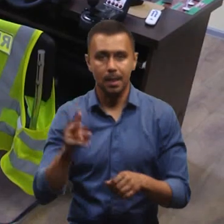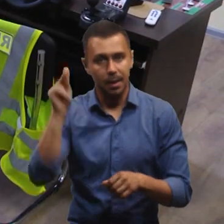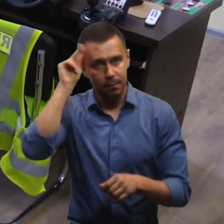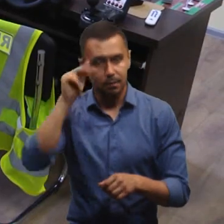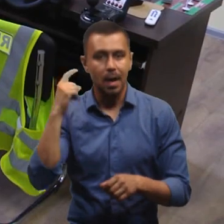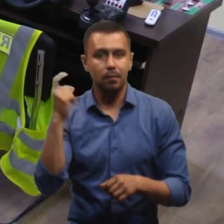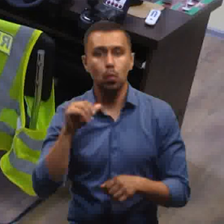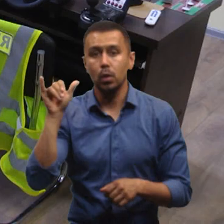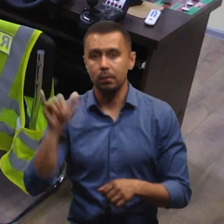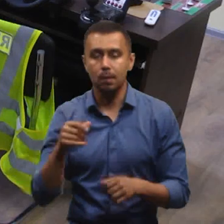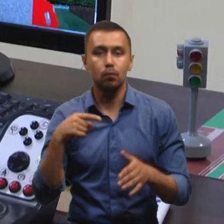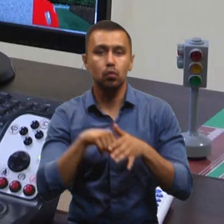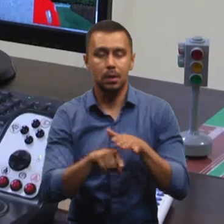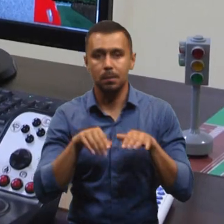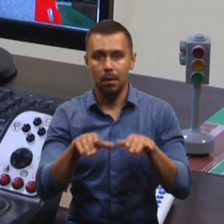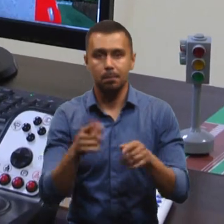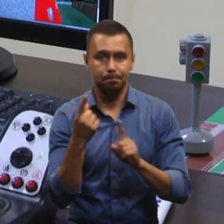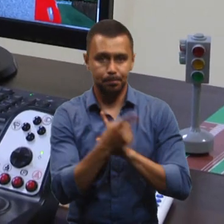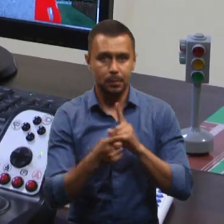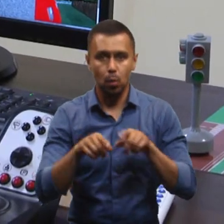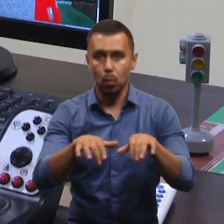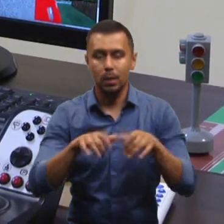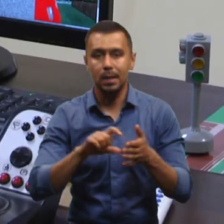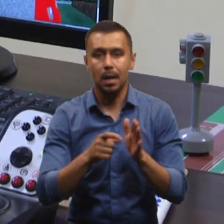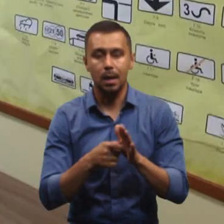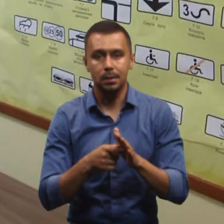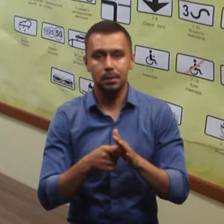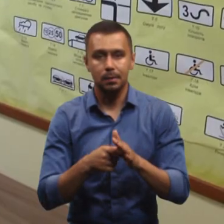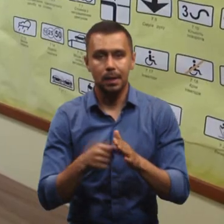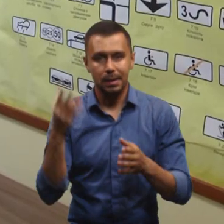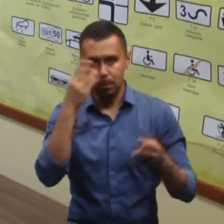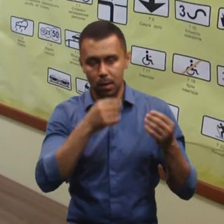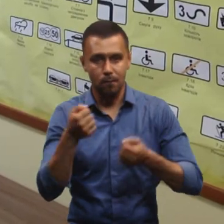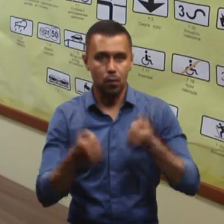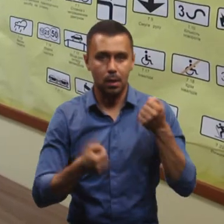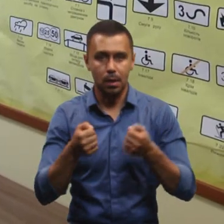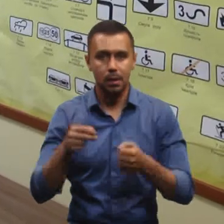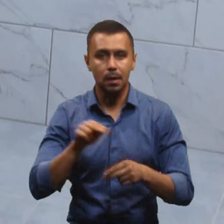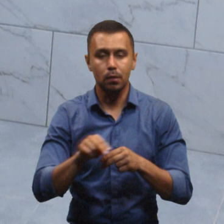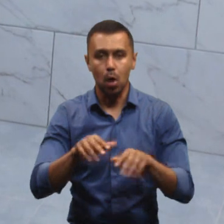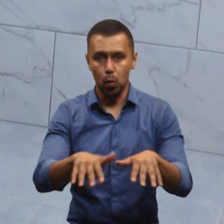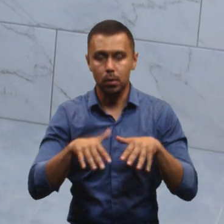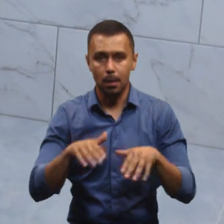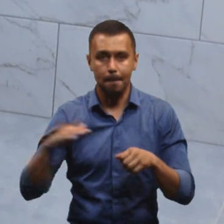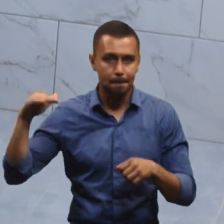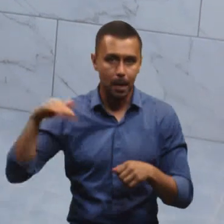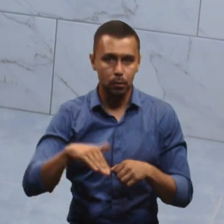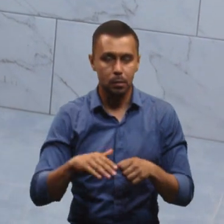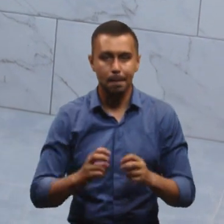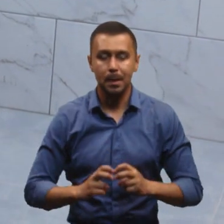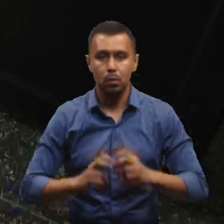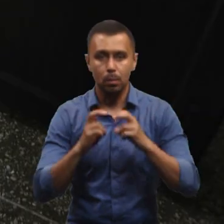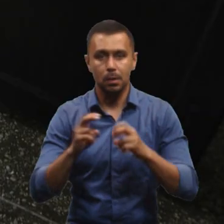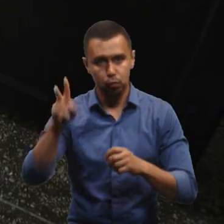в Харківському університеті внутрішніх справ переобладнали комп'ютерний клас з симуляторами водіння, навчальну аудиторію, пандуси, підйомник, санвузол для